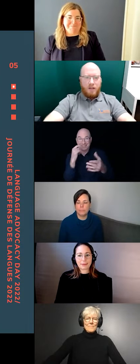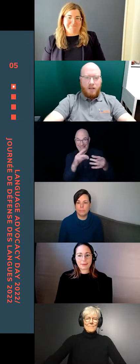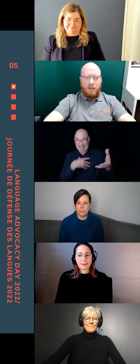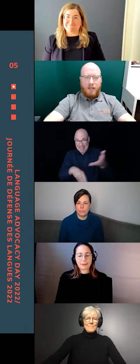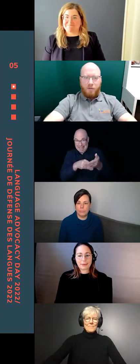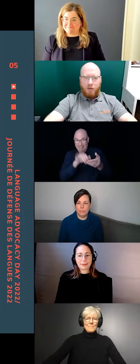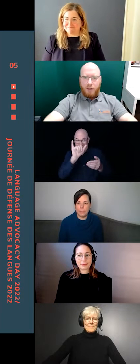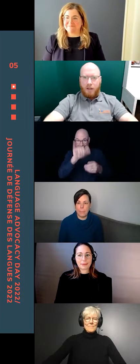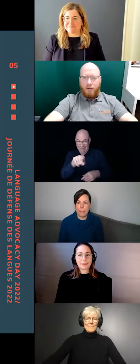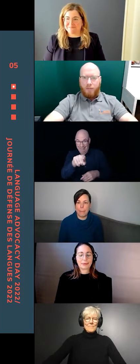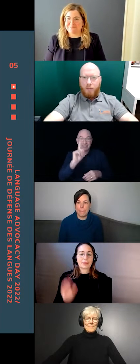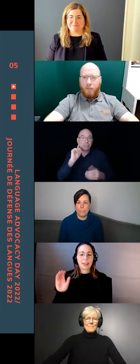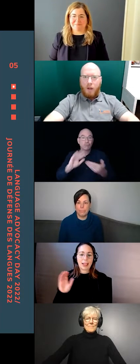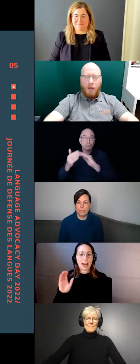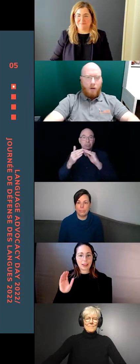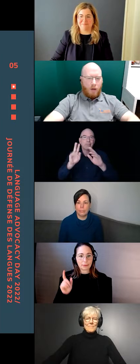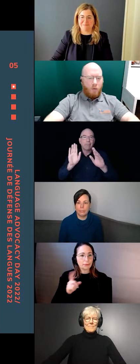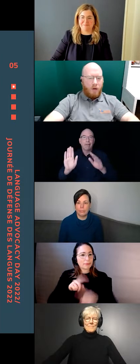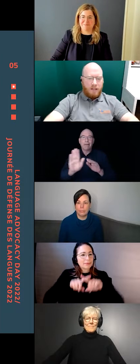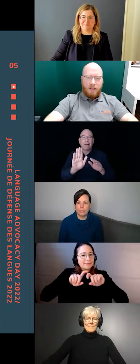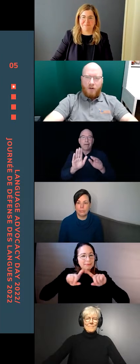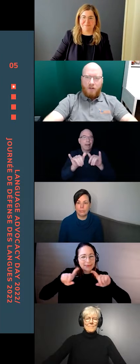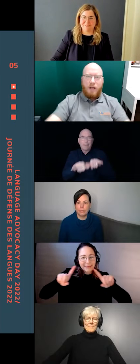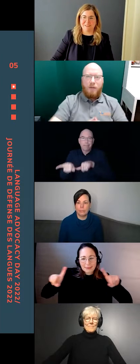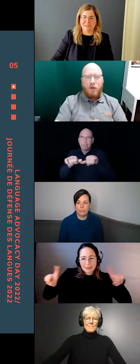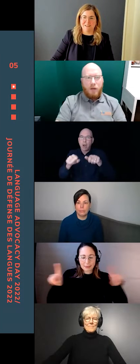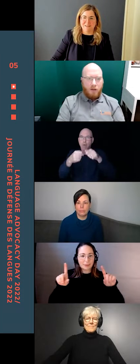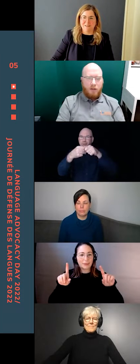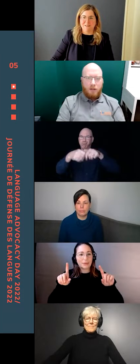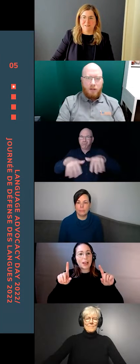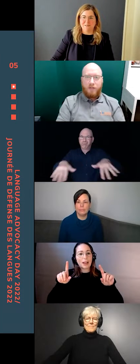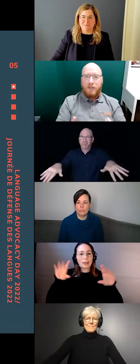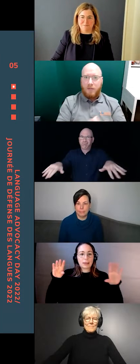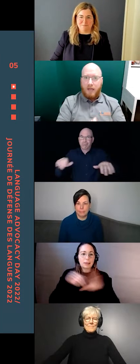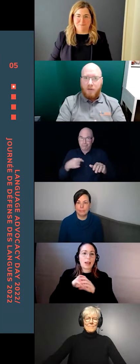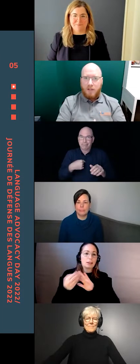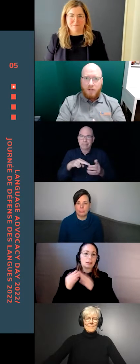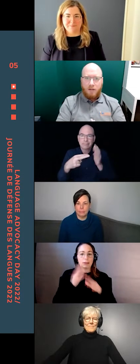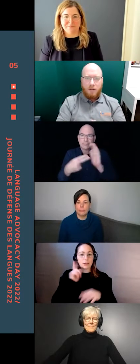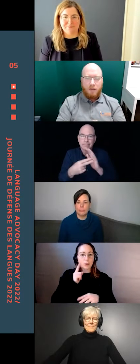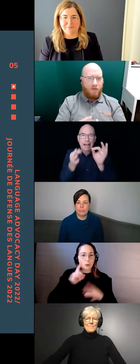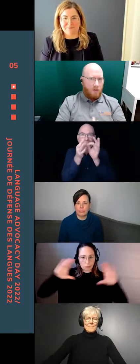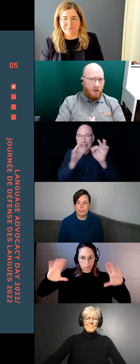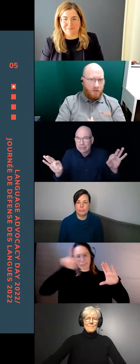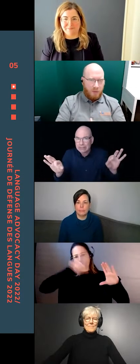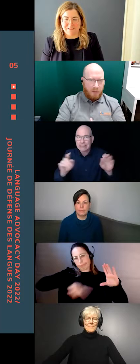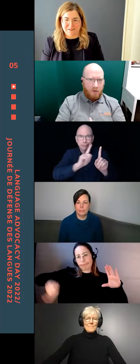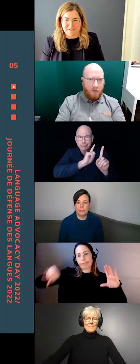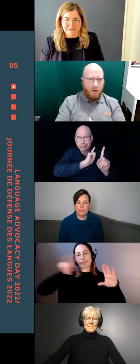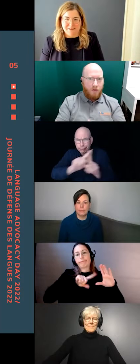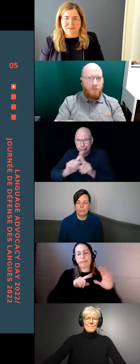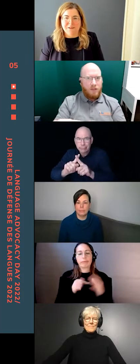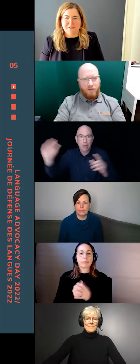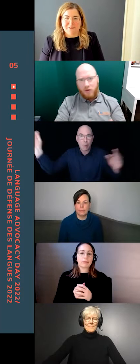So going on from there, the diversity within the deaf community. Donc, la diversité, When I say the diversity, I'm talking about the